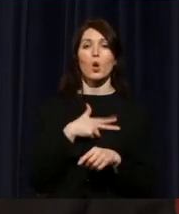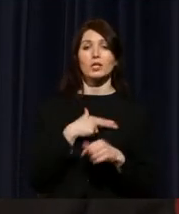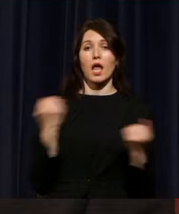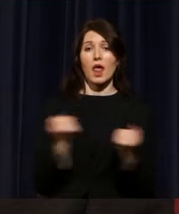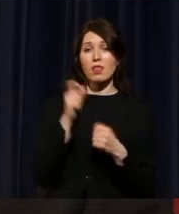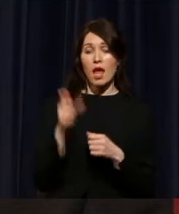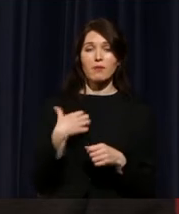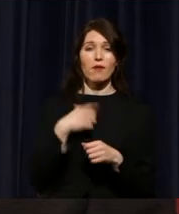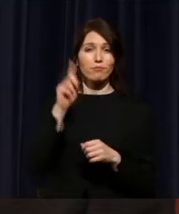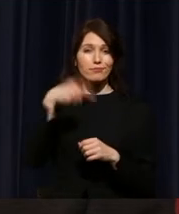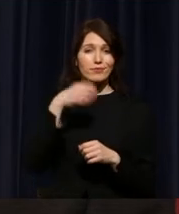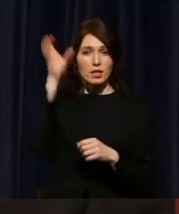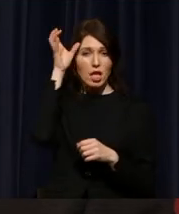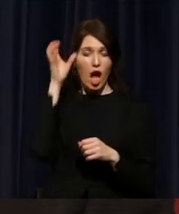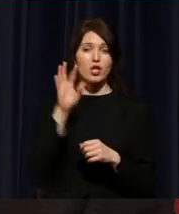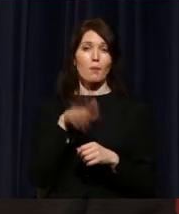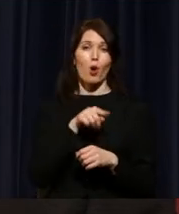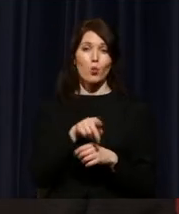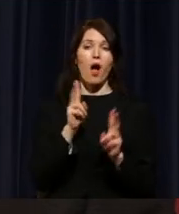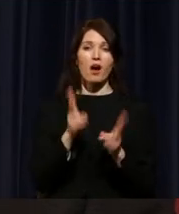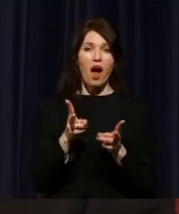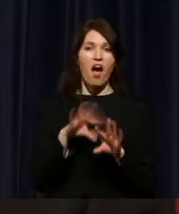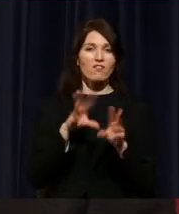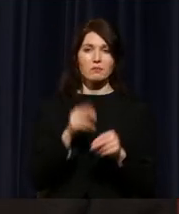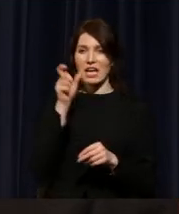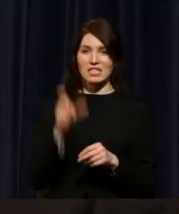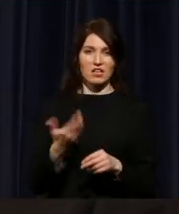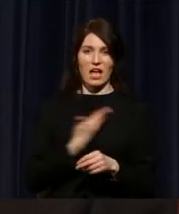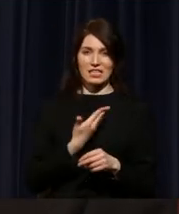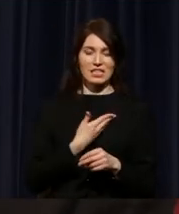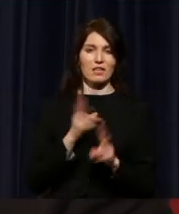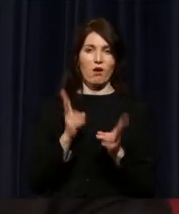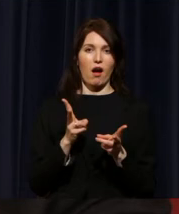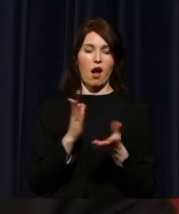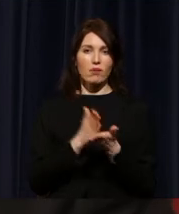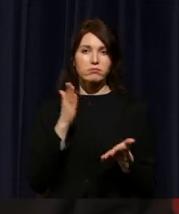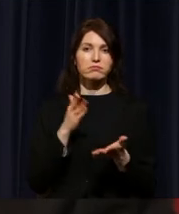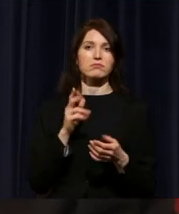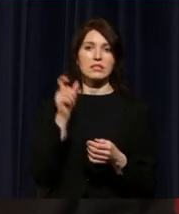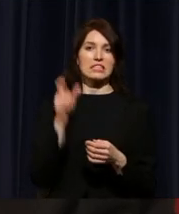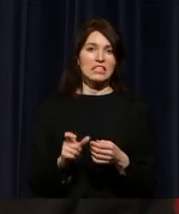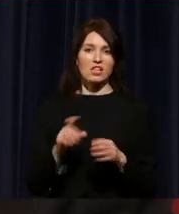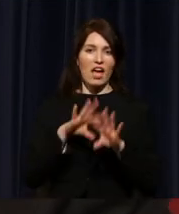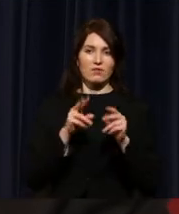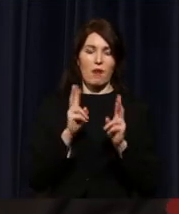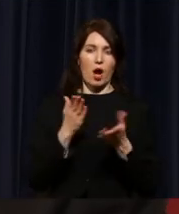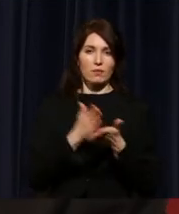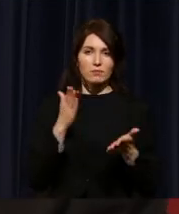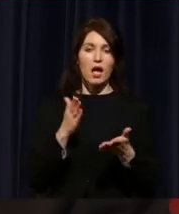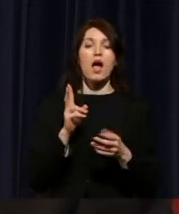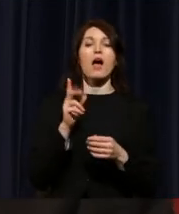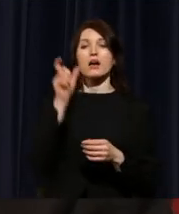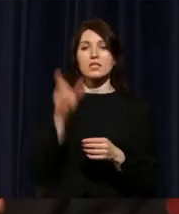prasīts noteikti zināšanu kopums par to, kā funkcionē cilvēks, Kā cilvēks kā sistēma, cilvēks